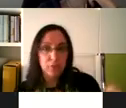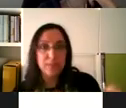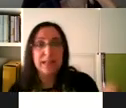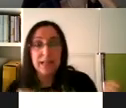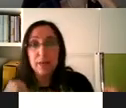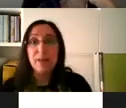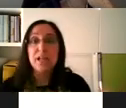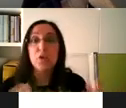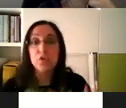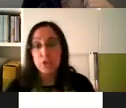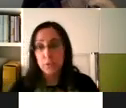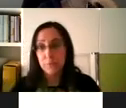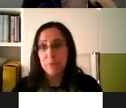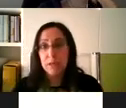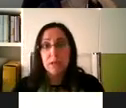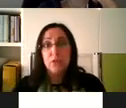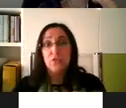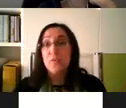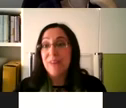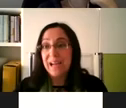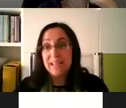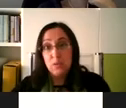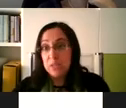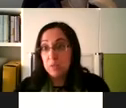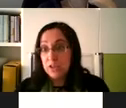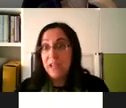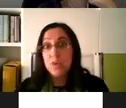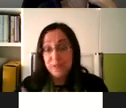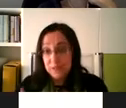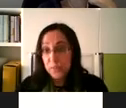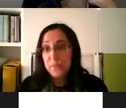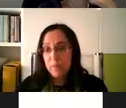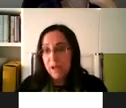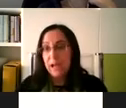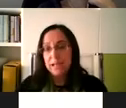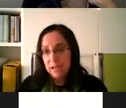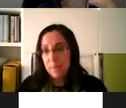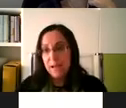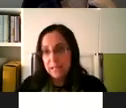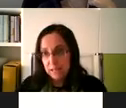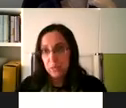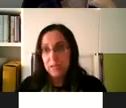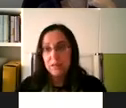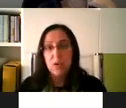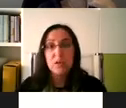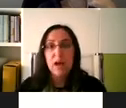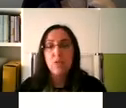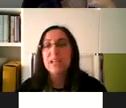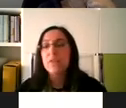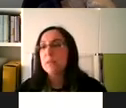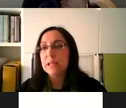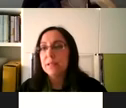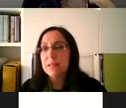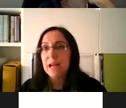beneficiario finale della campagna coincidono sono vaghi nell'ultimo decennio e si confermano anche nella campagna durante il lockdown